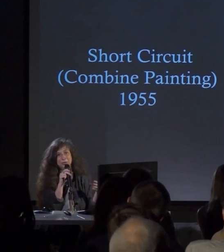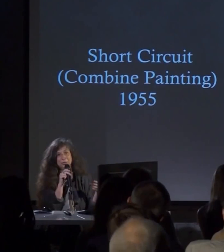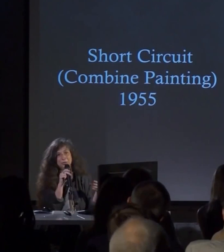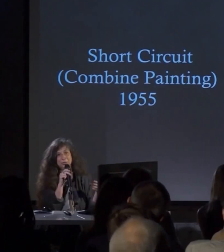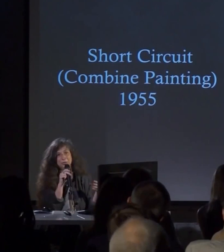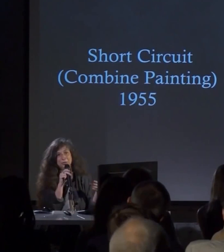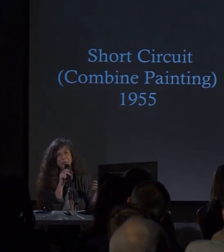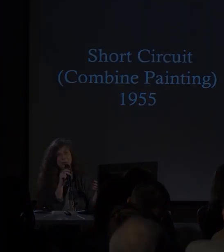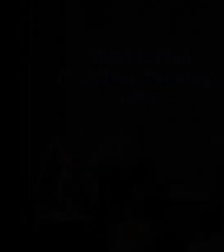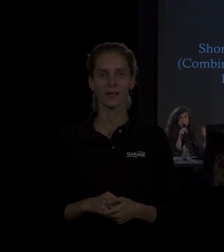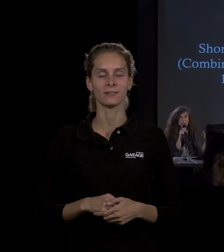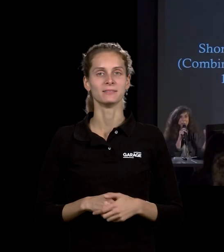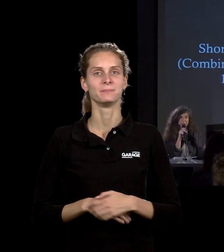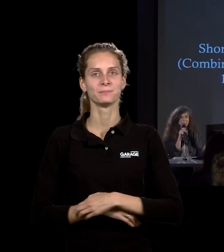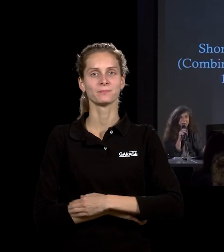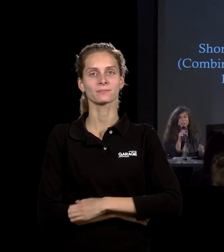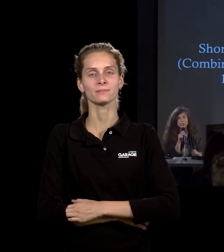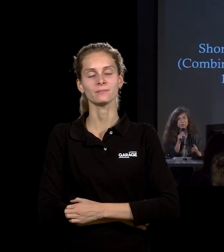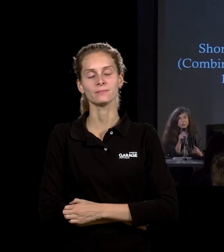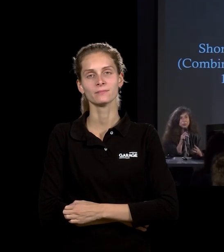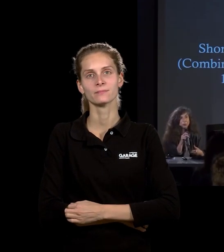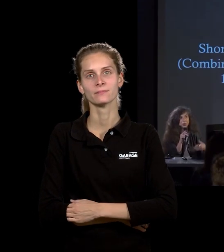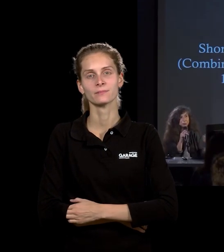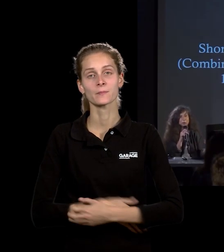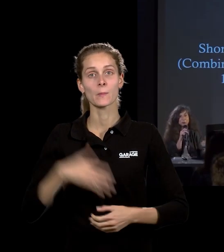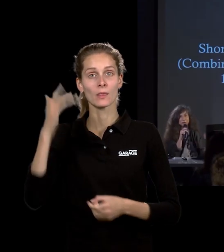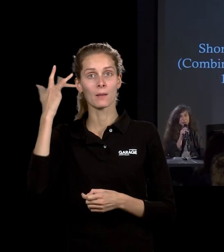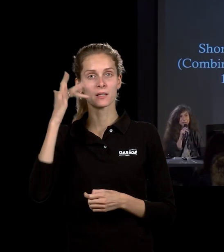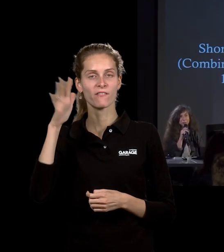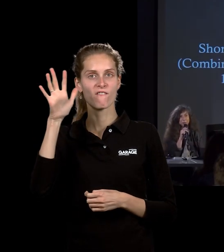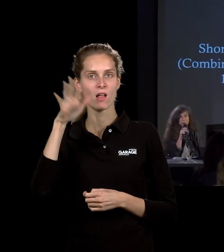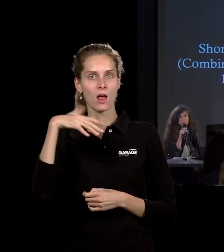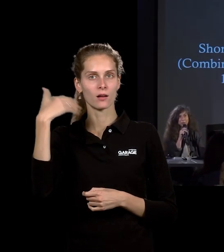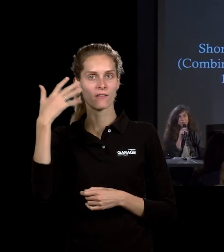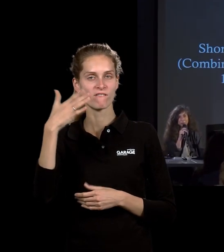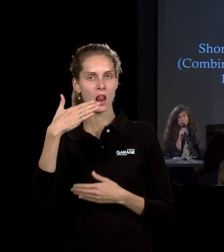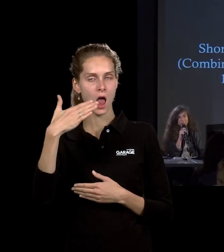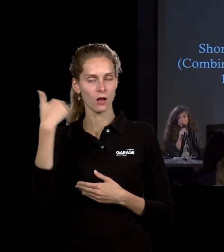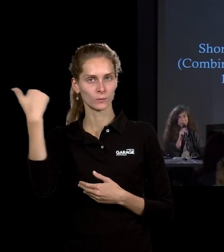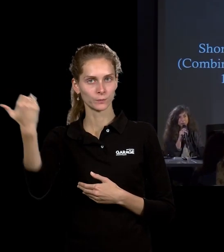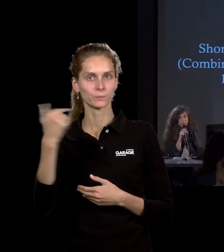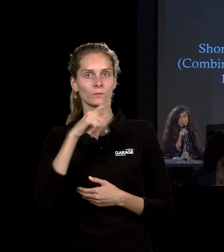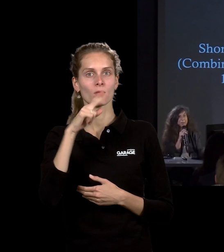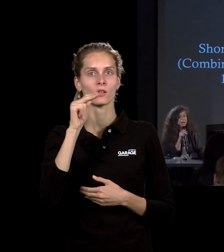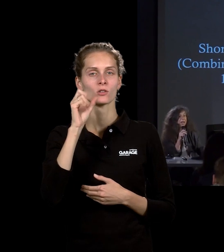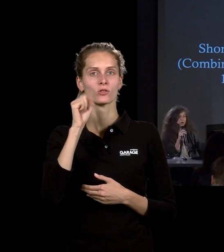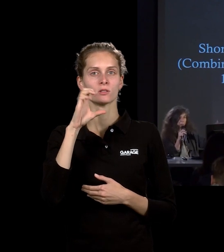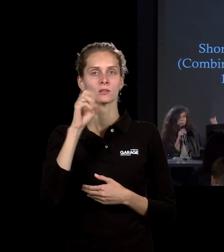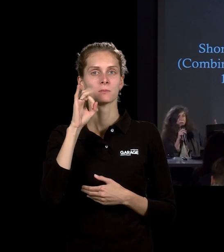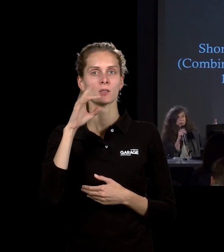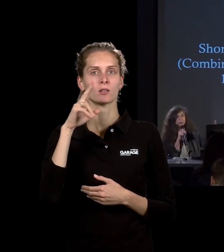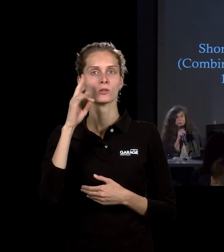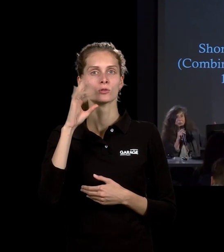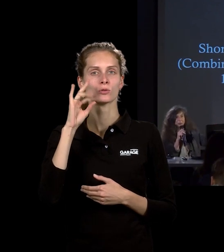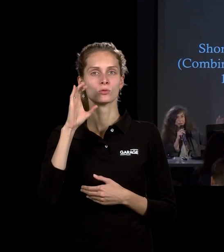небольшие картины. Маленький американский флаг, который Джаспер Джонс сделал реплику одного из самых знаменитых своих произведений,